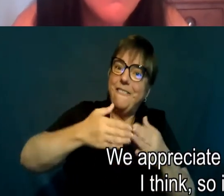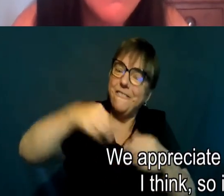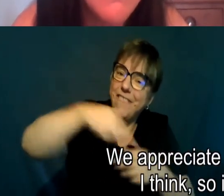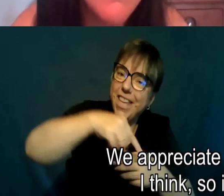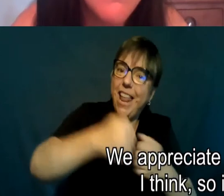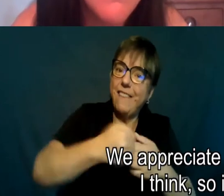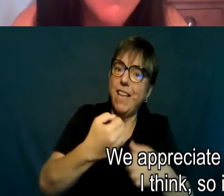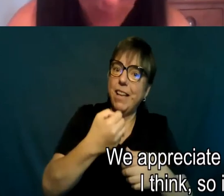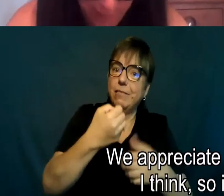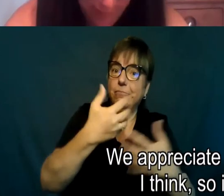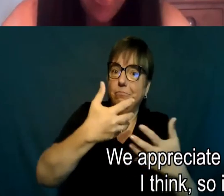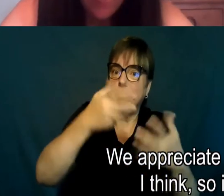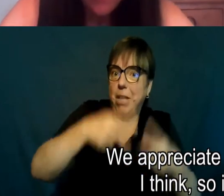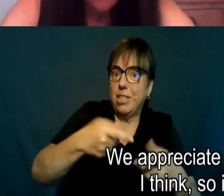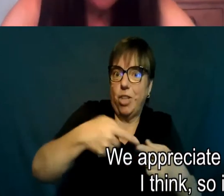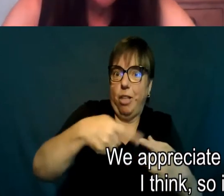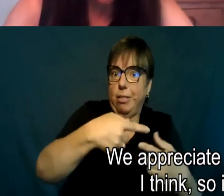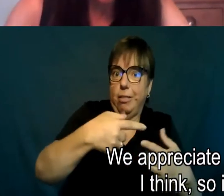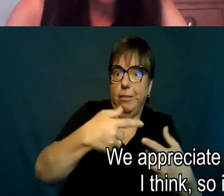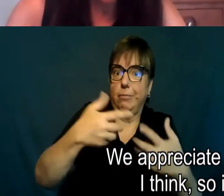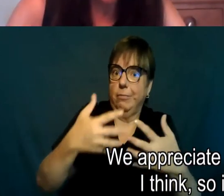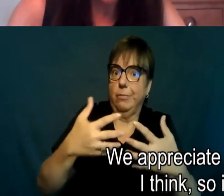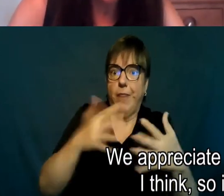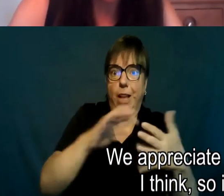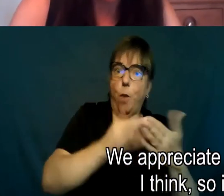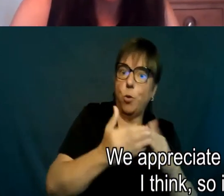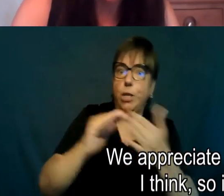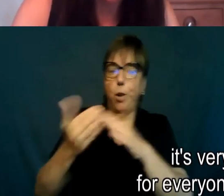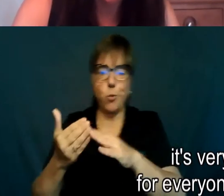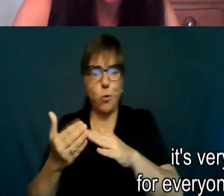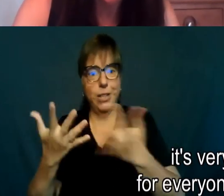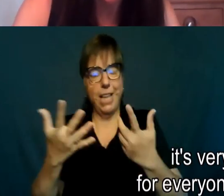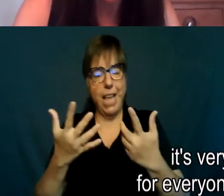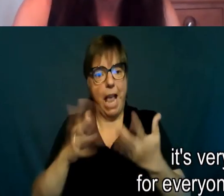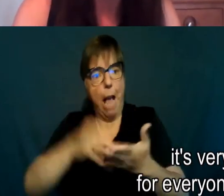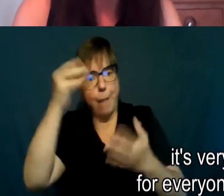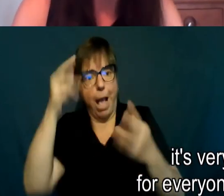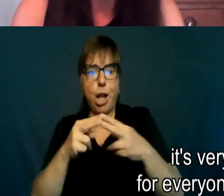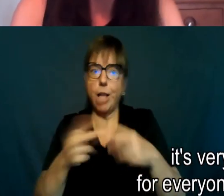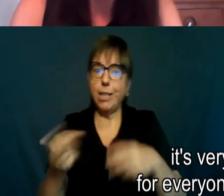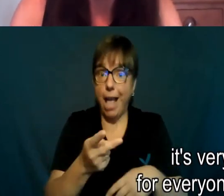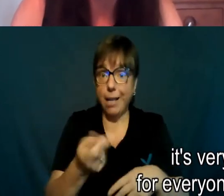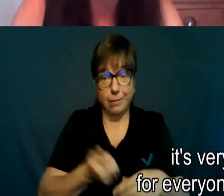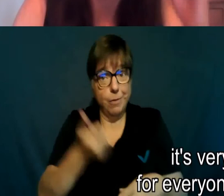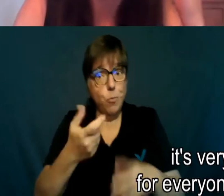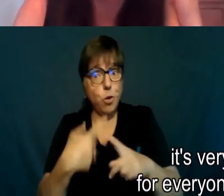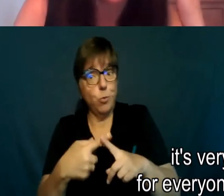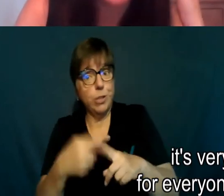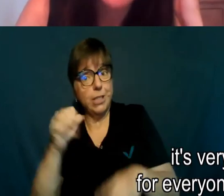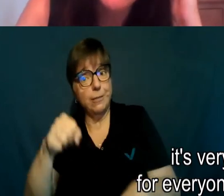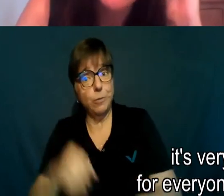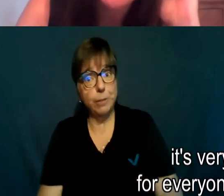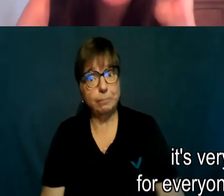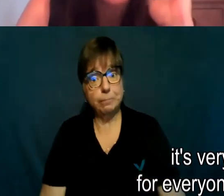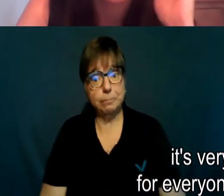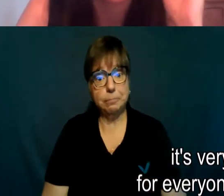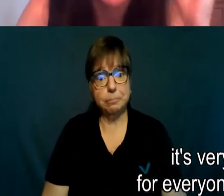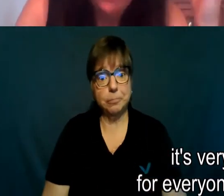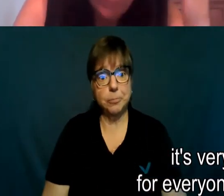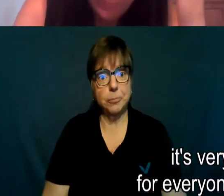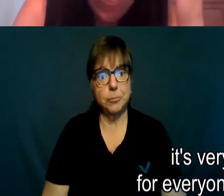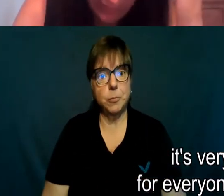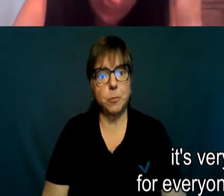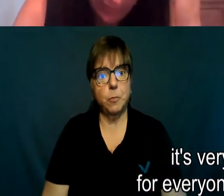'apprécie beaucoup plus, je pense. Donc, dans ce sens-là, c'est très positif pour